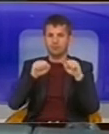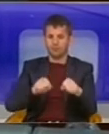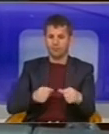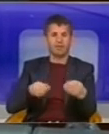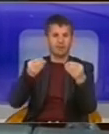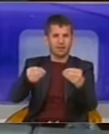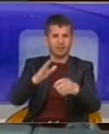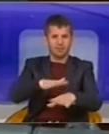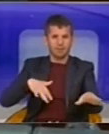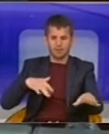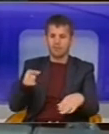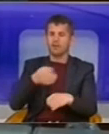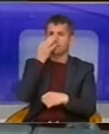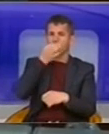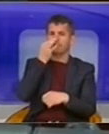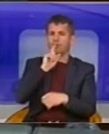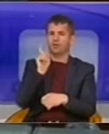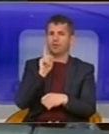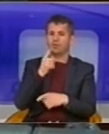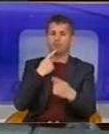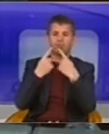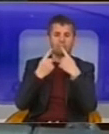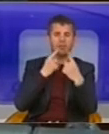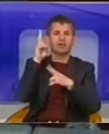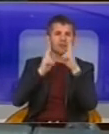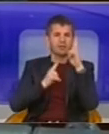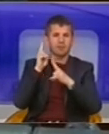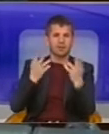kuvend për në njëftuar me te e jo për të debatuar në lidhje me